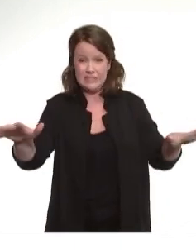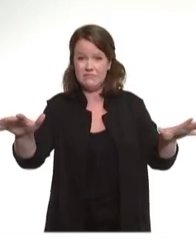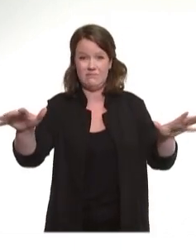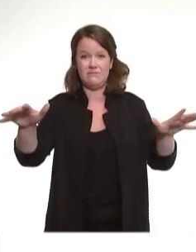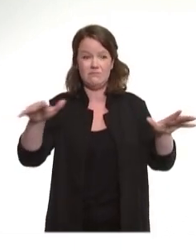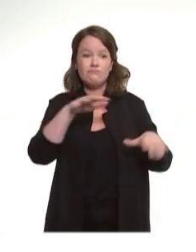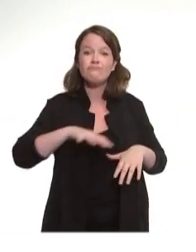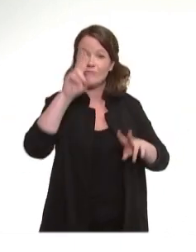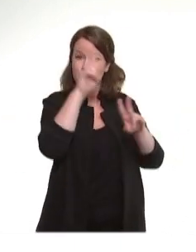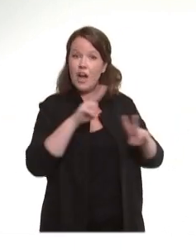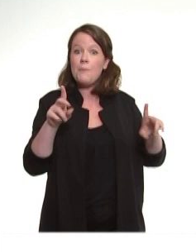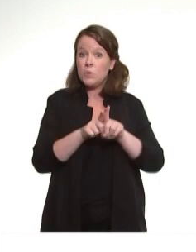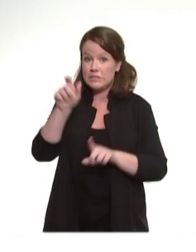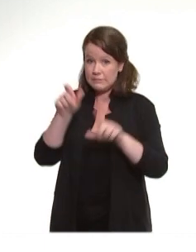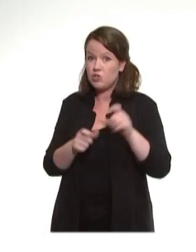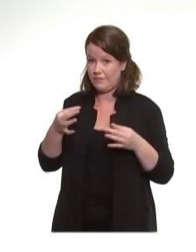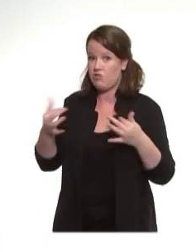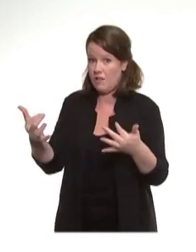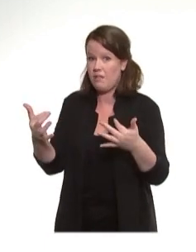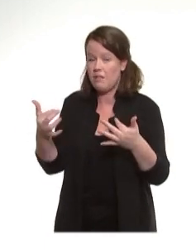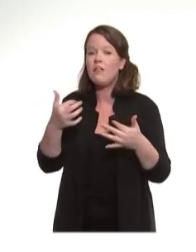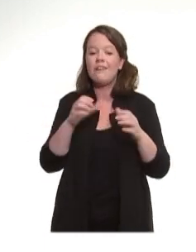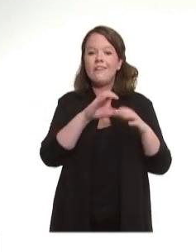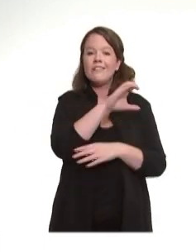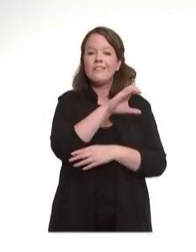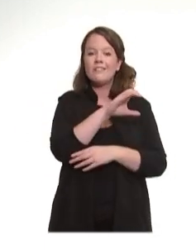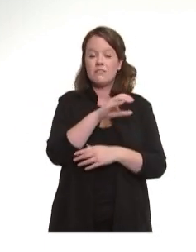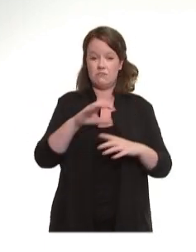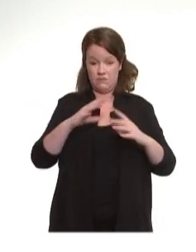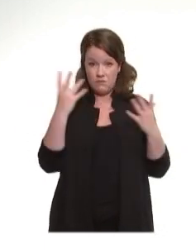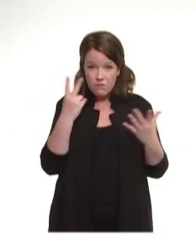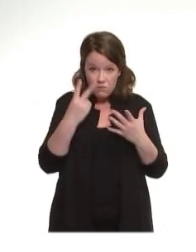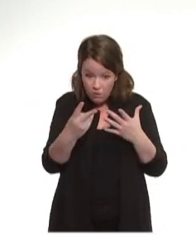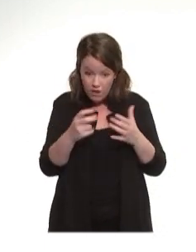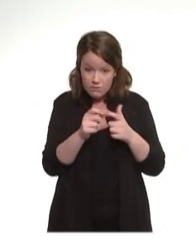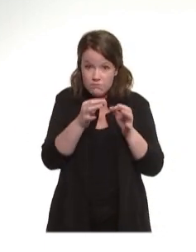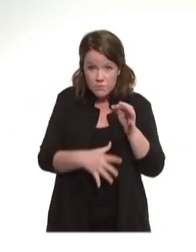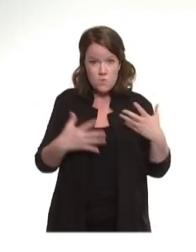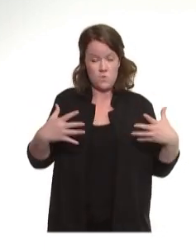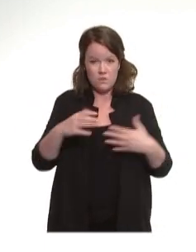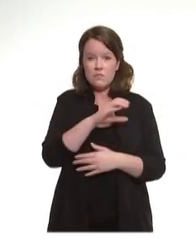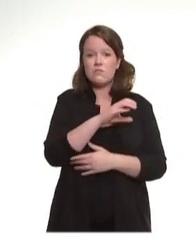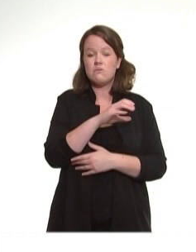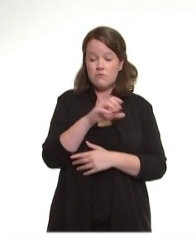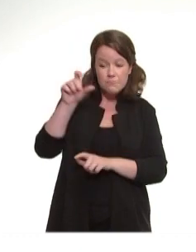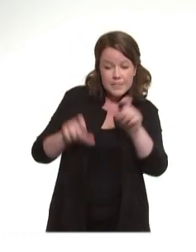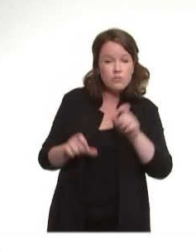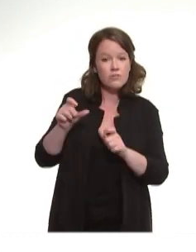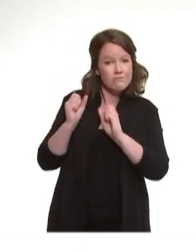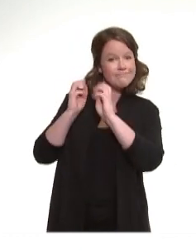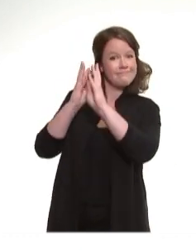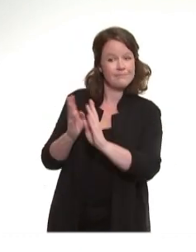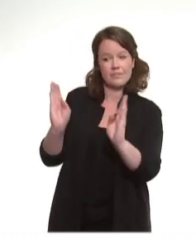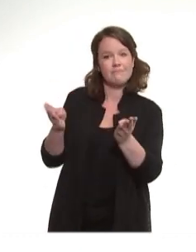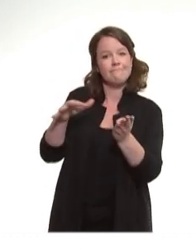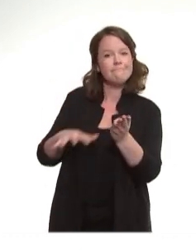les personnes vulnérables et qu'on enregistre un impact sanitaire conséquent avec un taux d'occupation de nos réanimation à l'échelle d'une